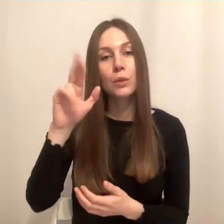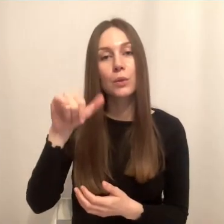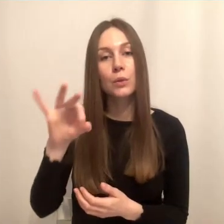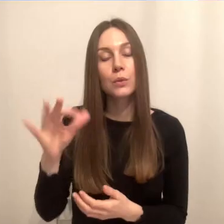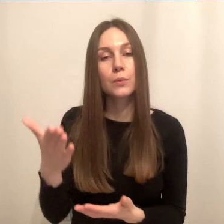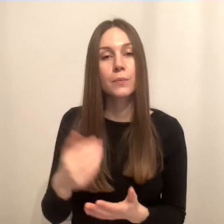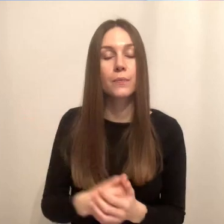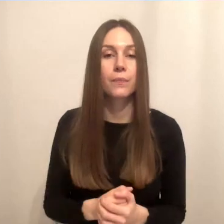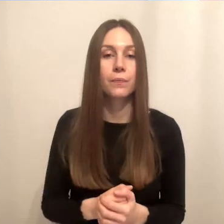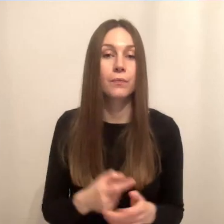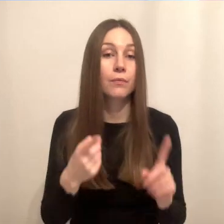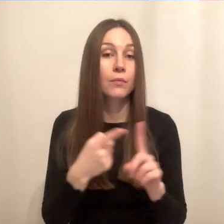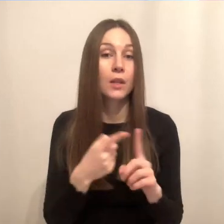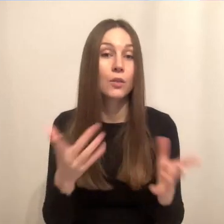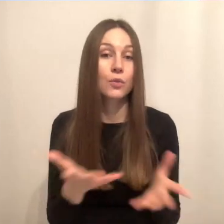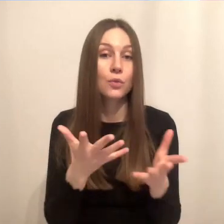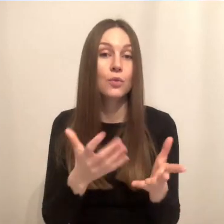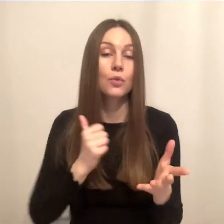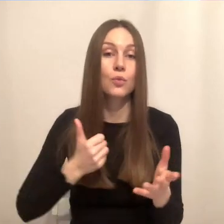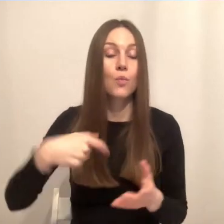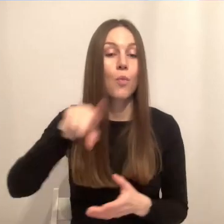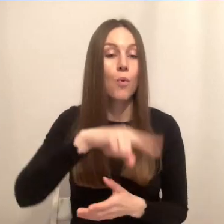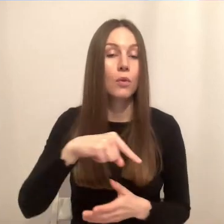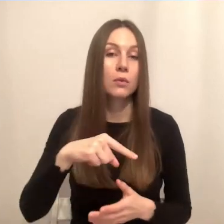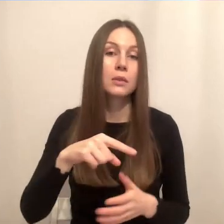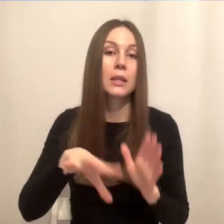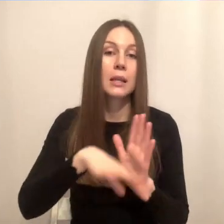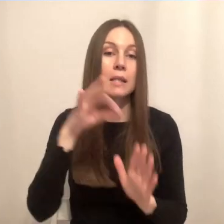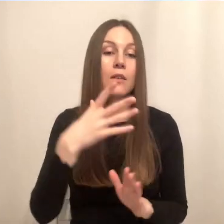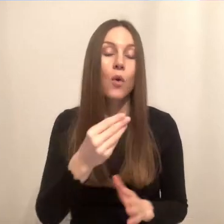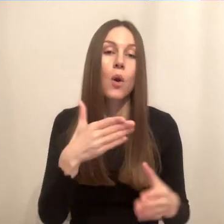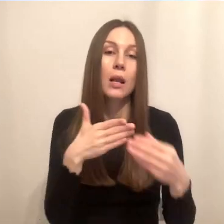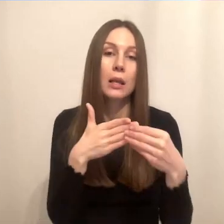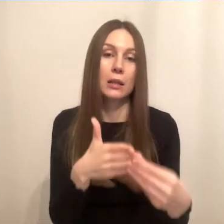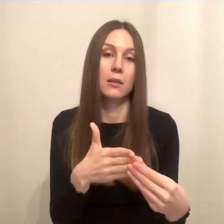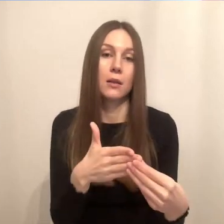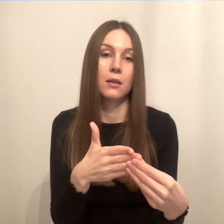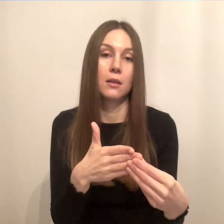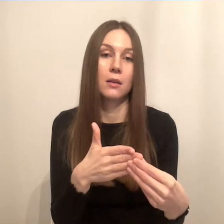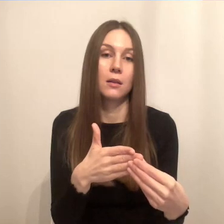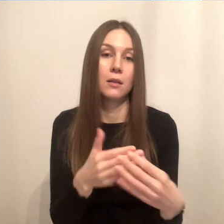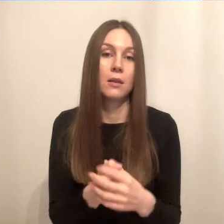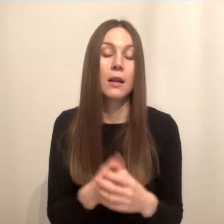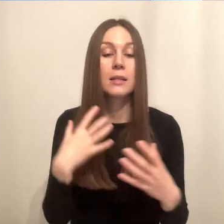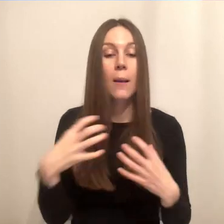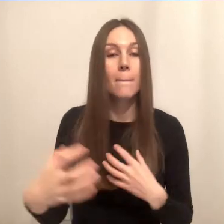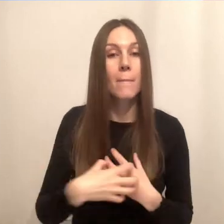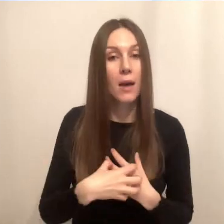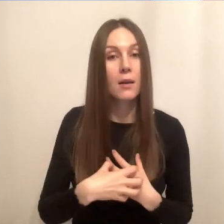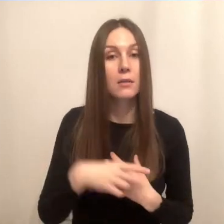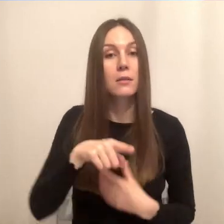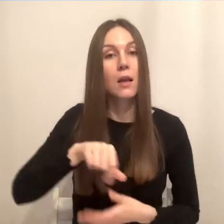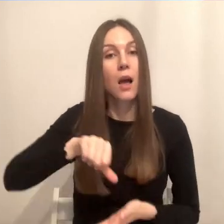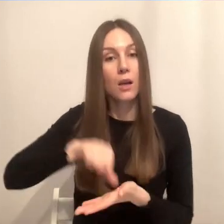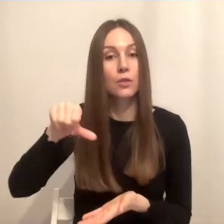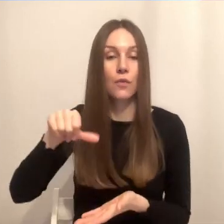Pirma, tai skatinčiau gyventojus rinktis savo lyderį, savo atstovą. Nes visų pirma, meras yra atstovaujantis gyventojus. Kaip ir